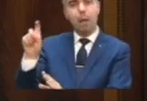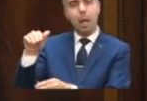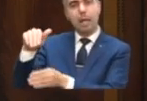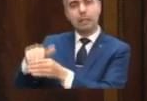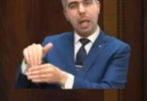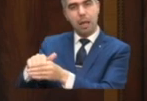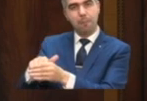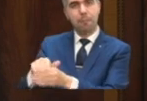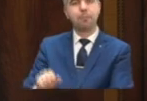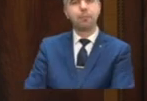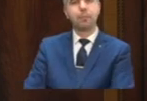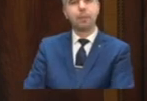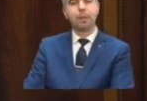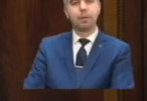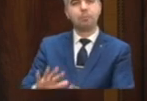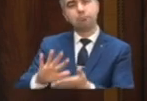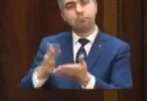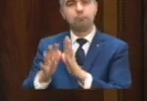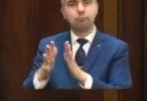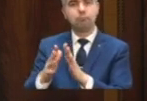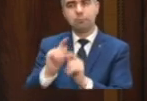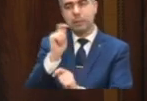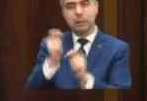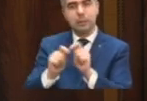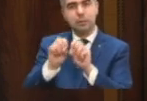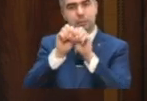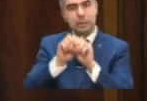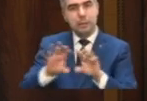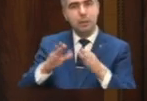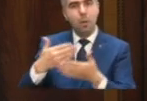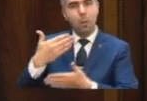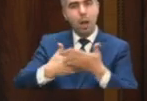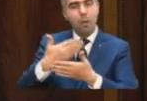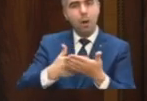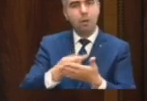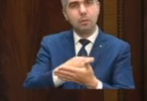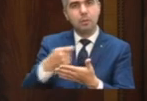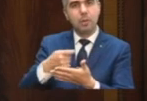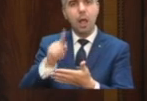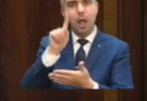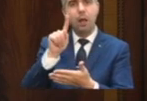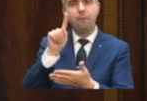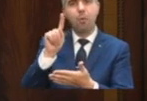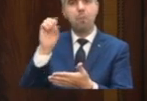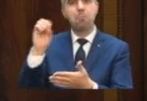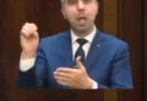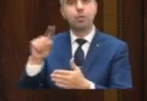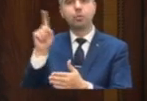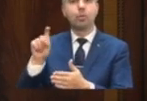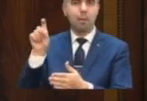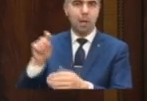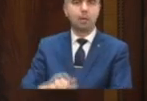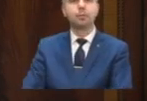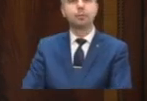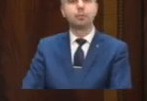1503 الجماعات اليوم تم تحديد أو تم تعميم التغطية بوثائق التعمير ل 1100 جماعة. كما قامت الوزارة